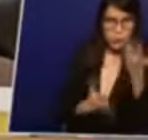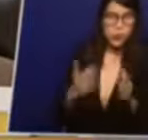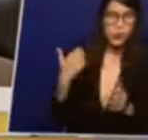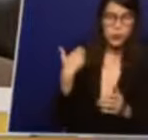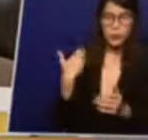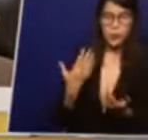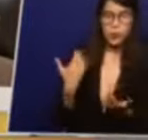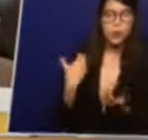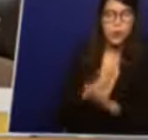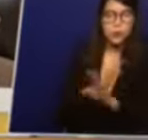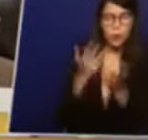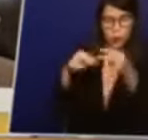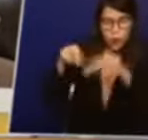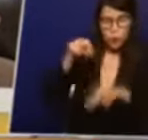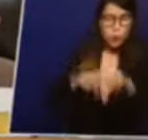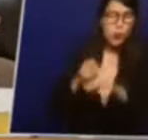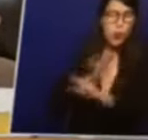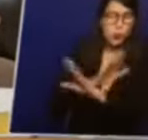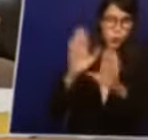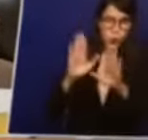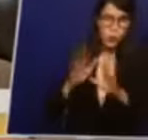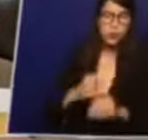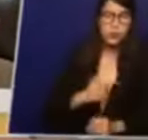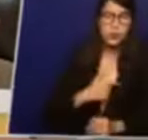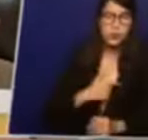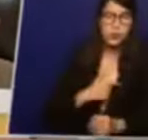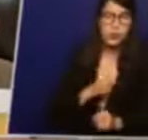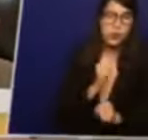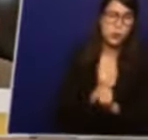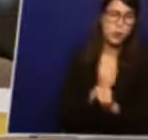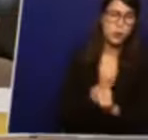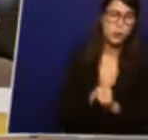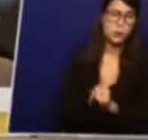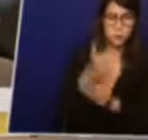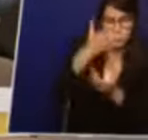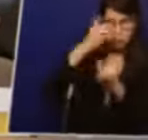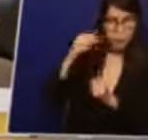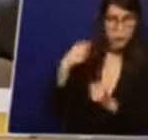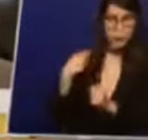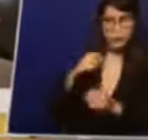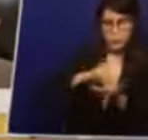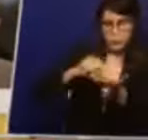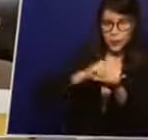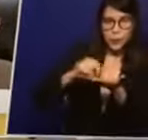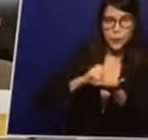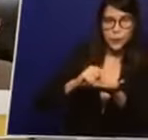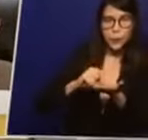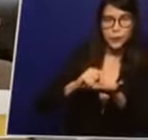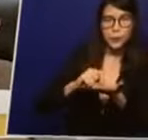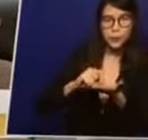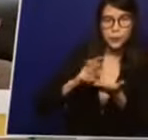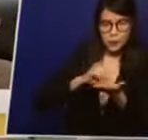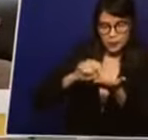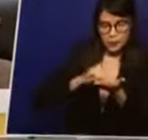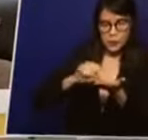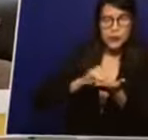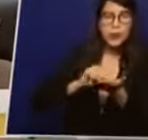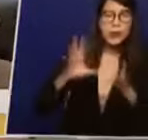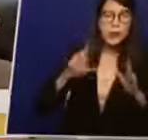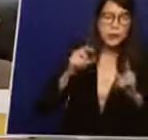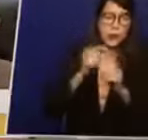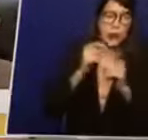ๆทั้งสิ้นและทำให้เกิดความประมาทเลินเล่อจนกระทั่งมาเซ็นยอมรับเผยเซ็นยอมรับคำสารภาพนะ